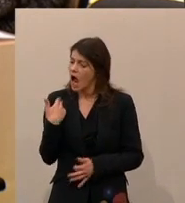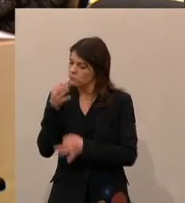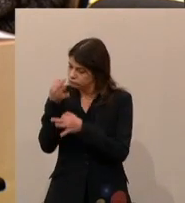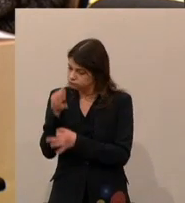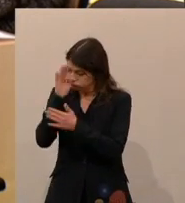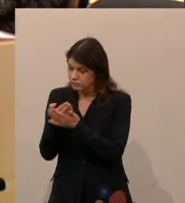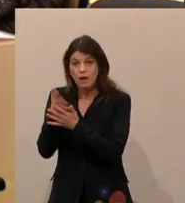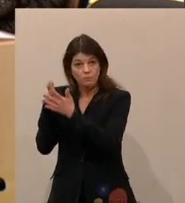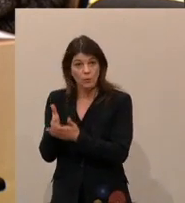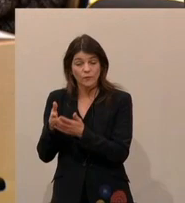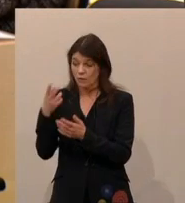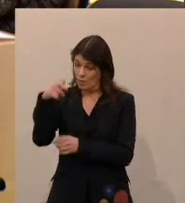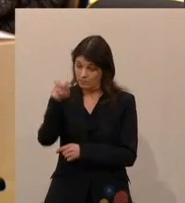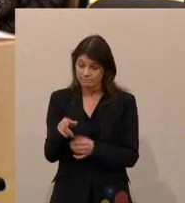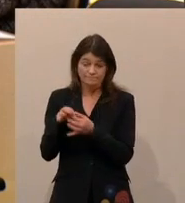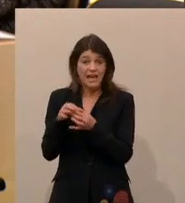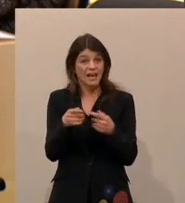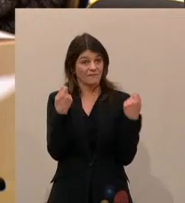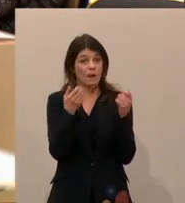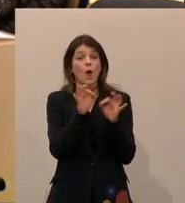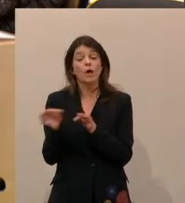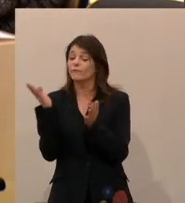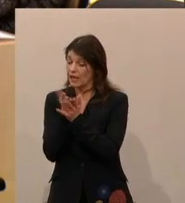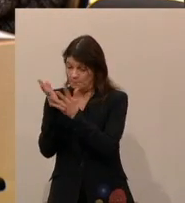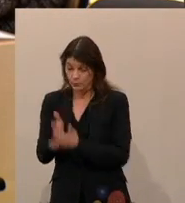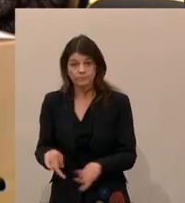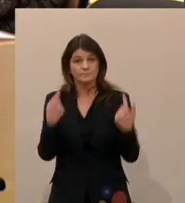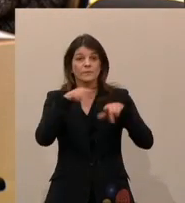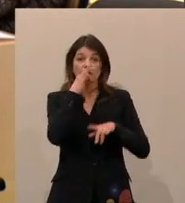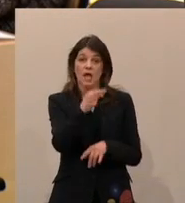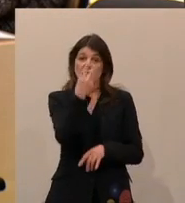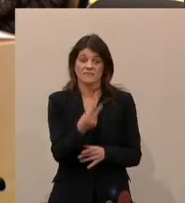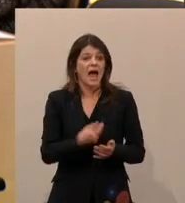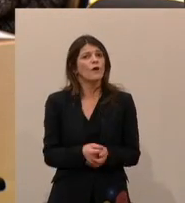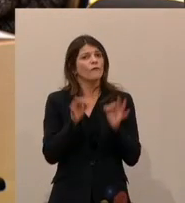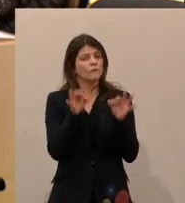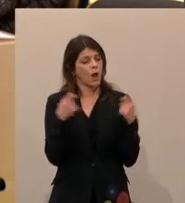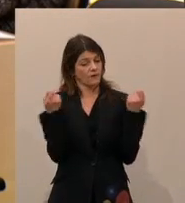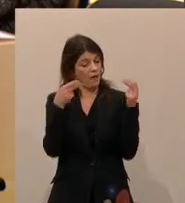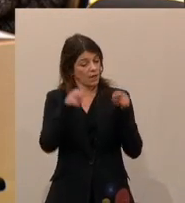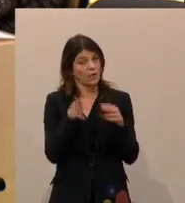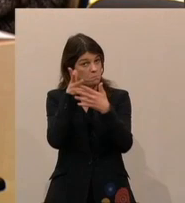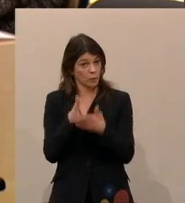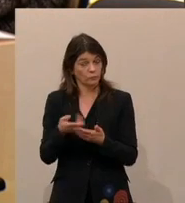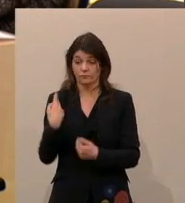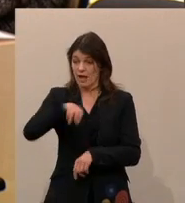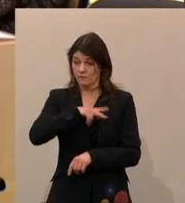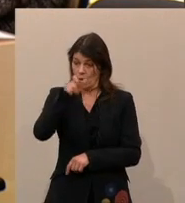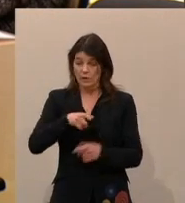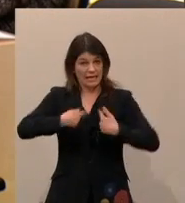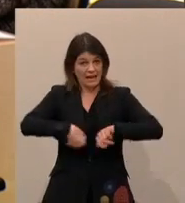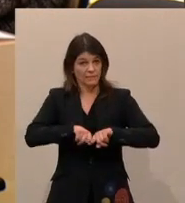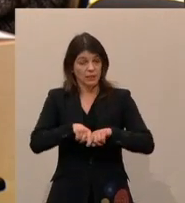des Genannten gemäß Gewerbeordnung überprüft. Zu Frage 2. Dem für die gewerberechtliche Prüfung zuständigen